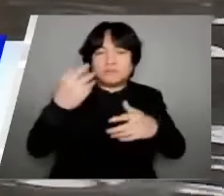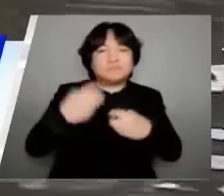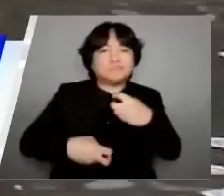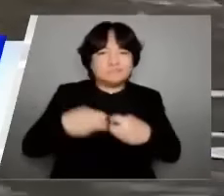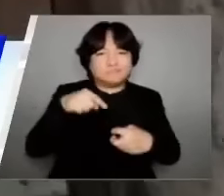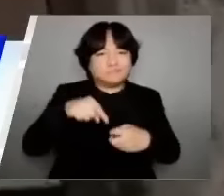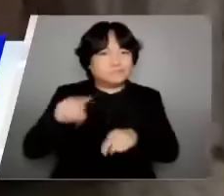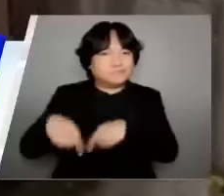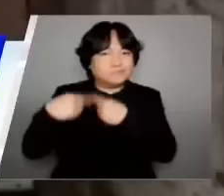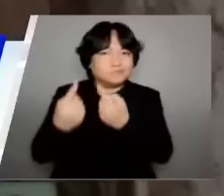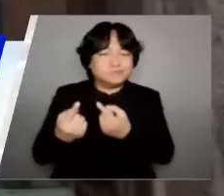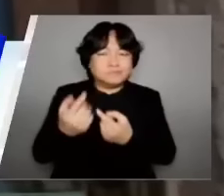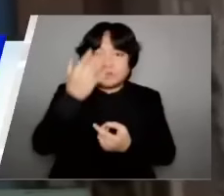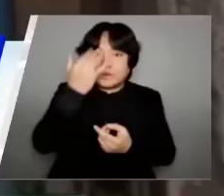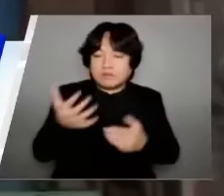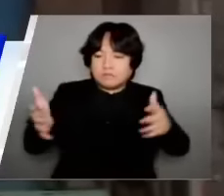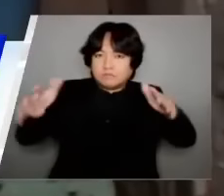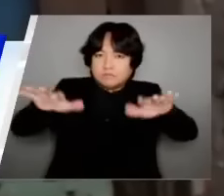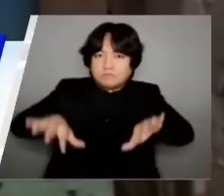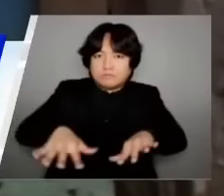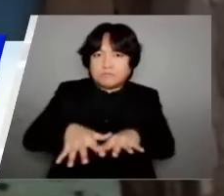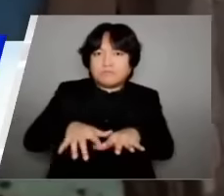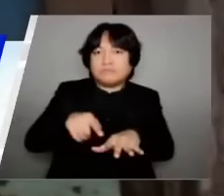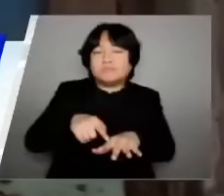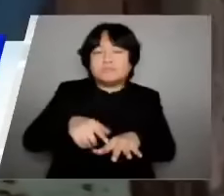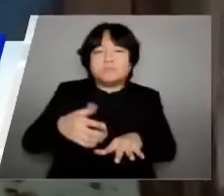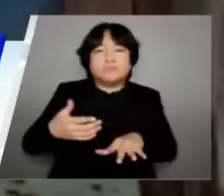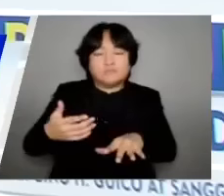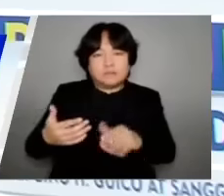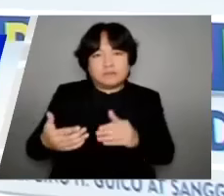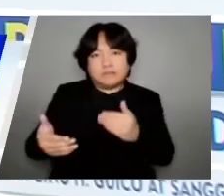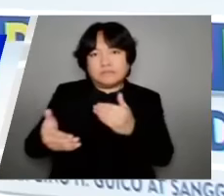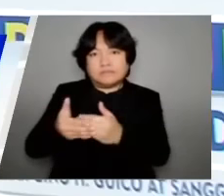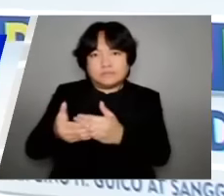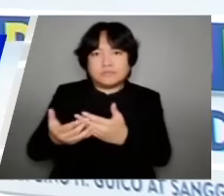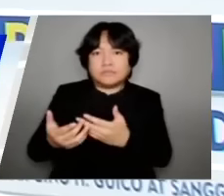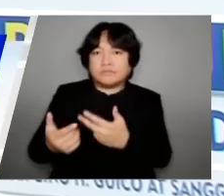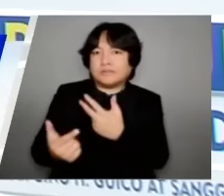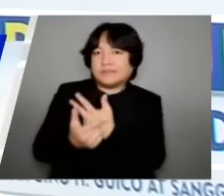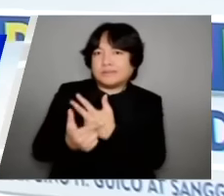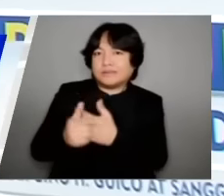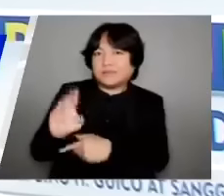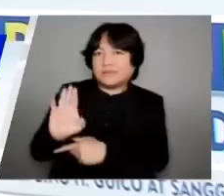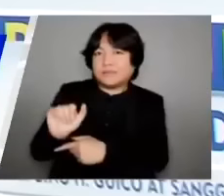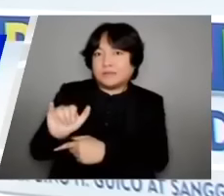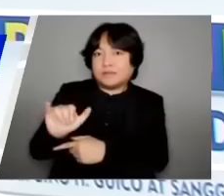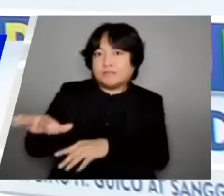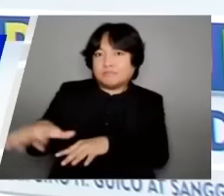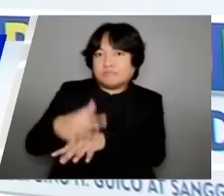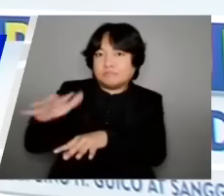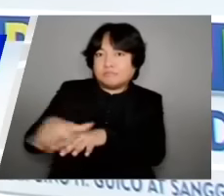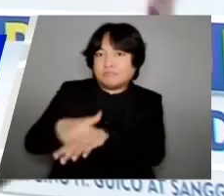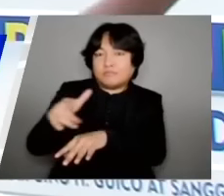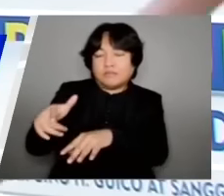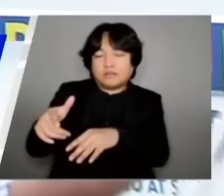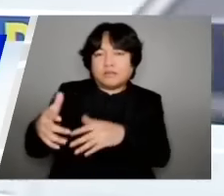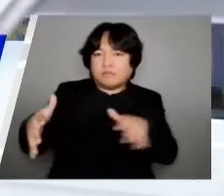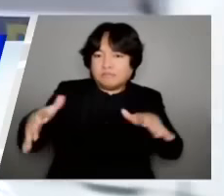mababang lugar sila, malapit po sila din sa lawa po ng Laguna. So talagang once na talaga